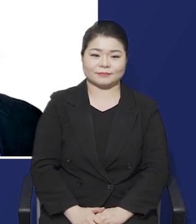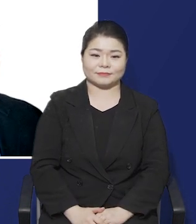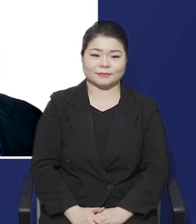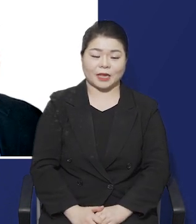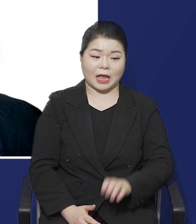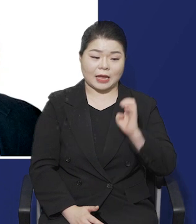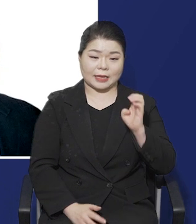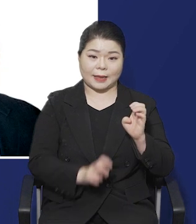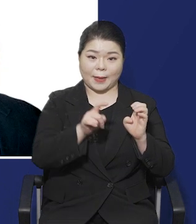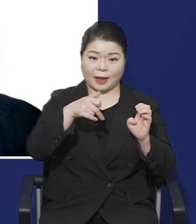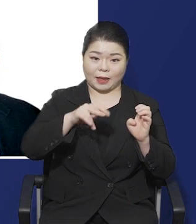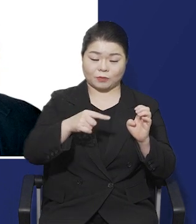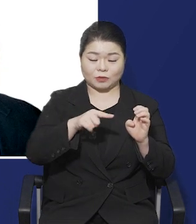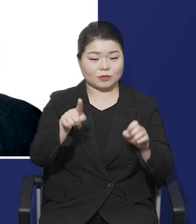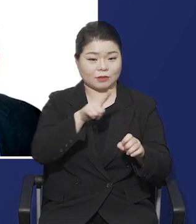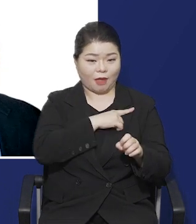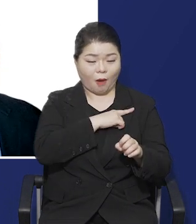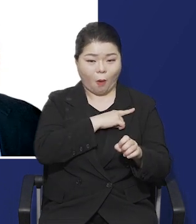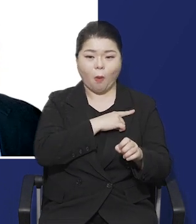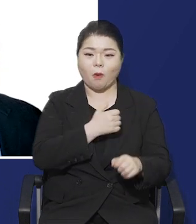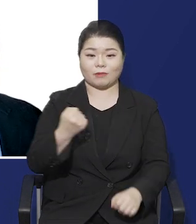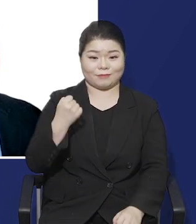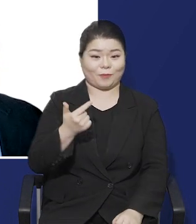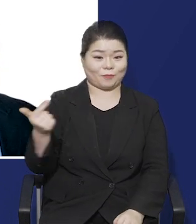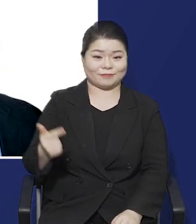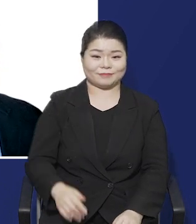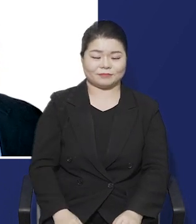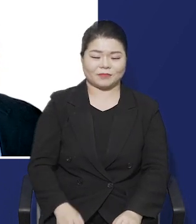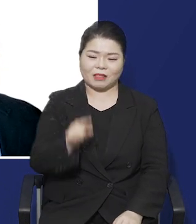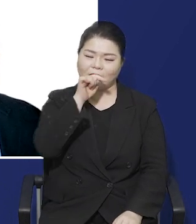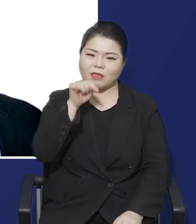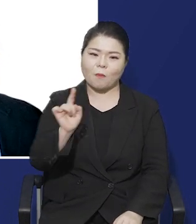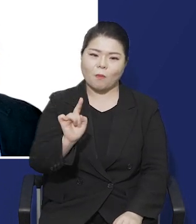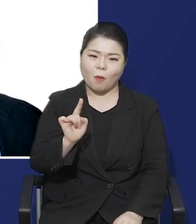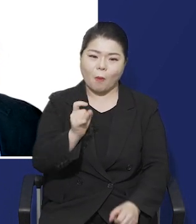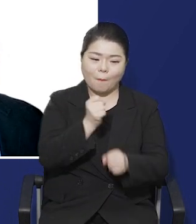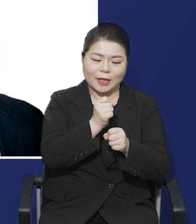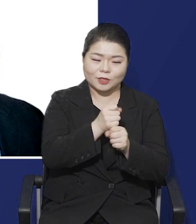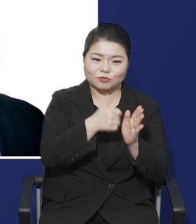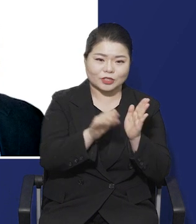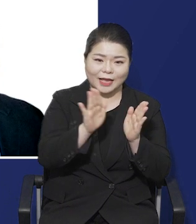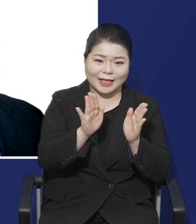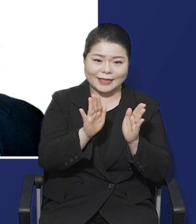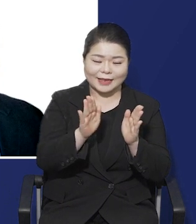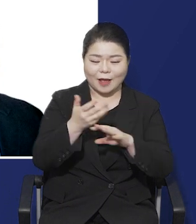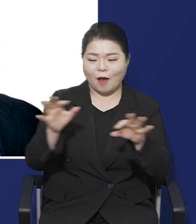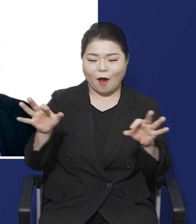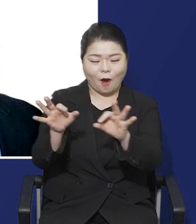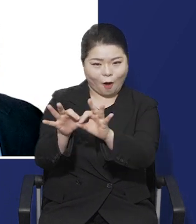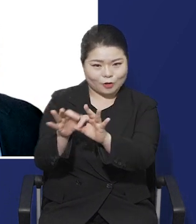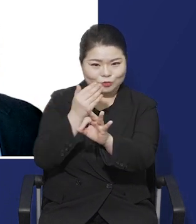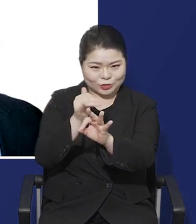마켓플레이스에서 최고의 권위를 자랑한다고 볼 수 있는데 다만 단점으로는 제조사가 아닌 무역회사와 연결될 수 있다는